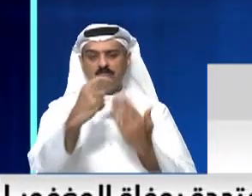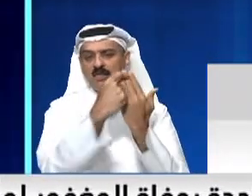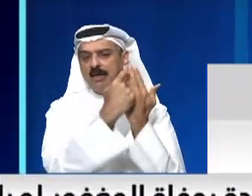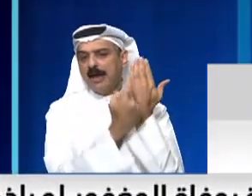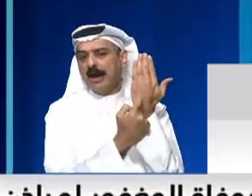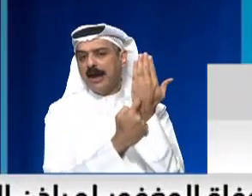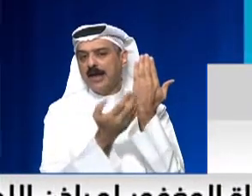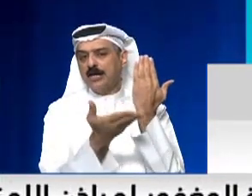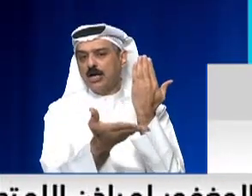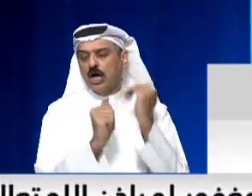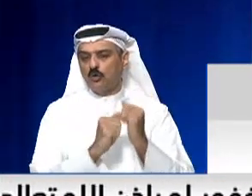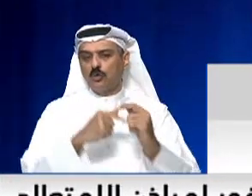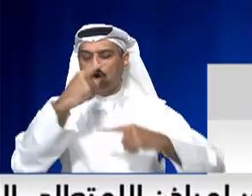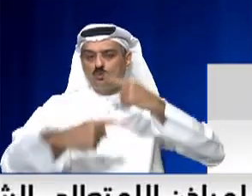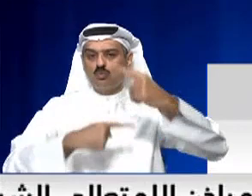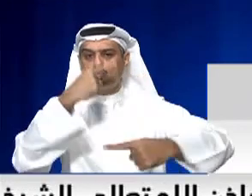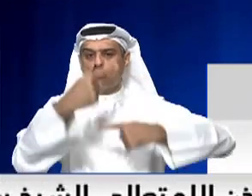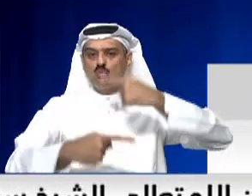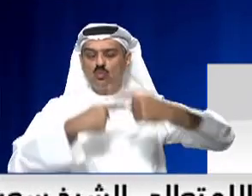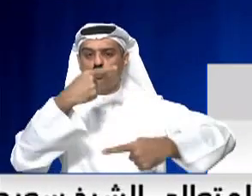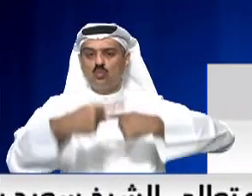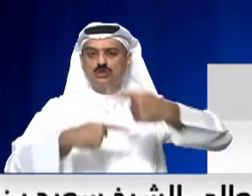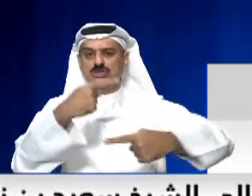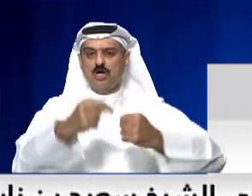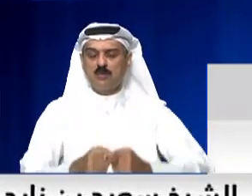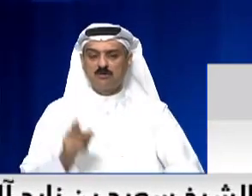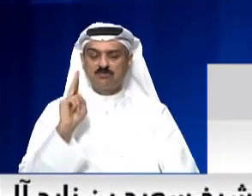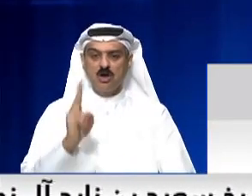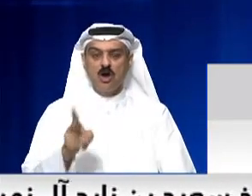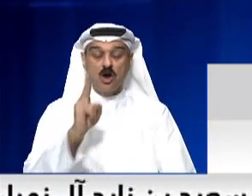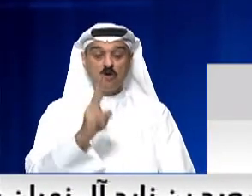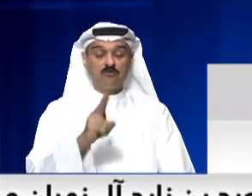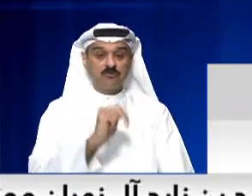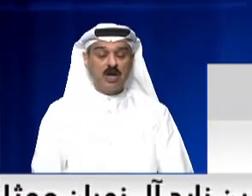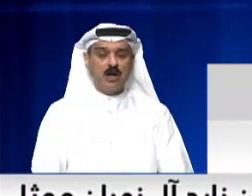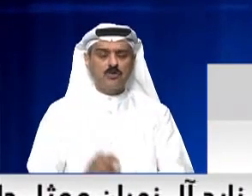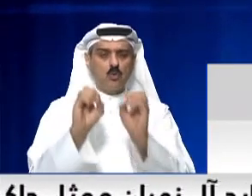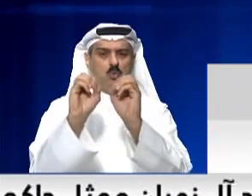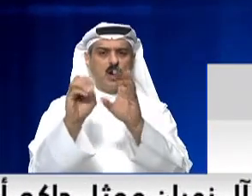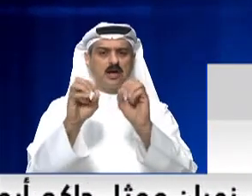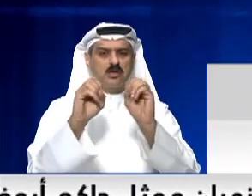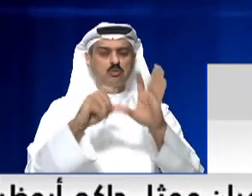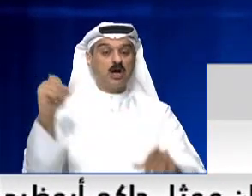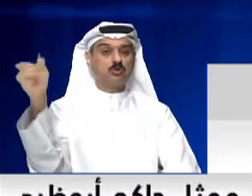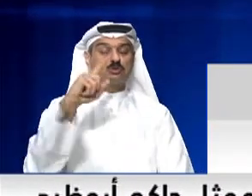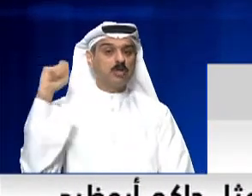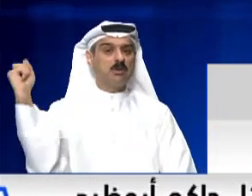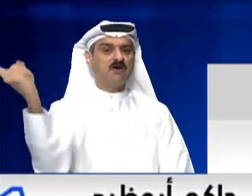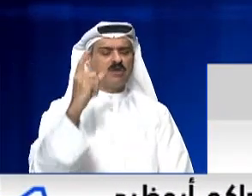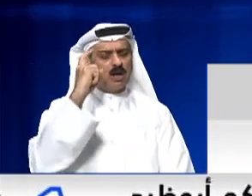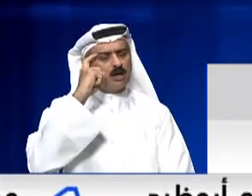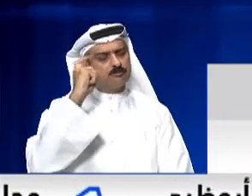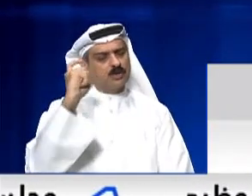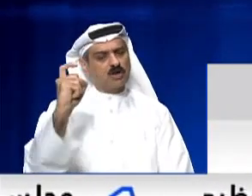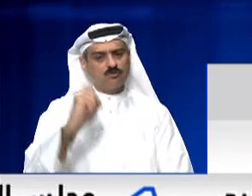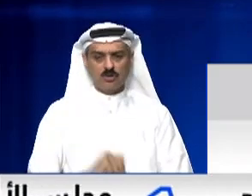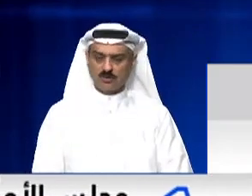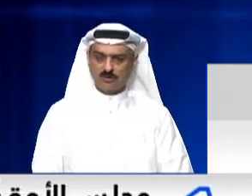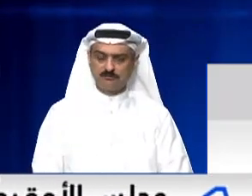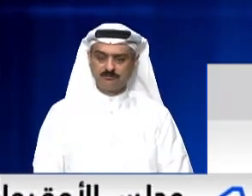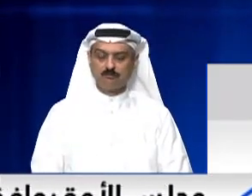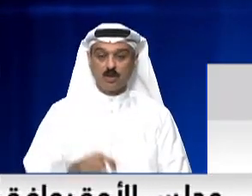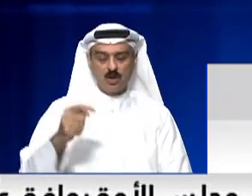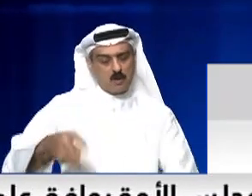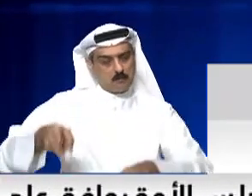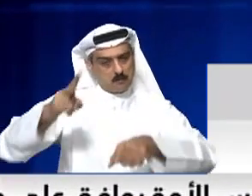والانتهاكات المستمره والمستفزه لمشاعر ملايين المسلمين حول العالم وجددت موقف